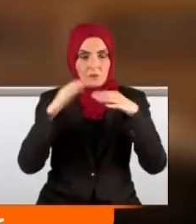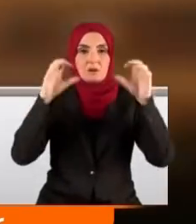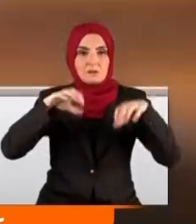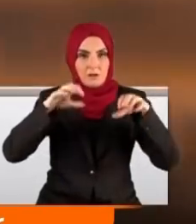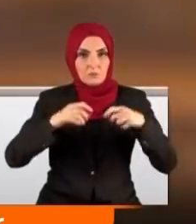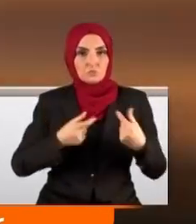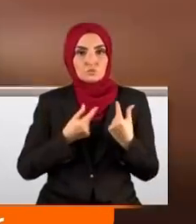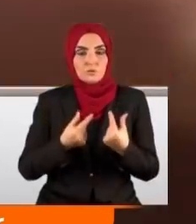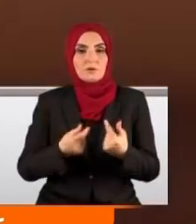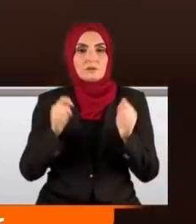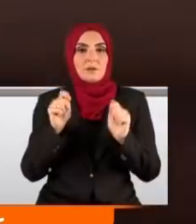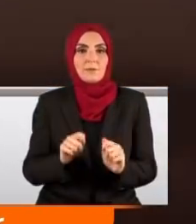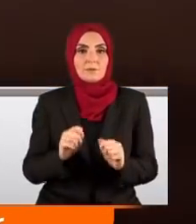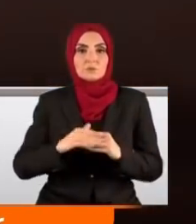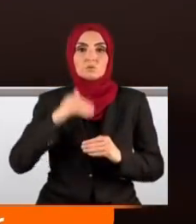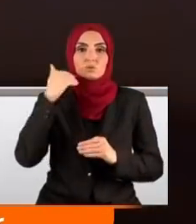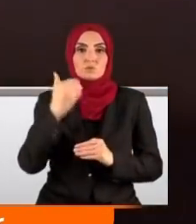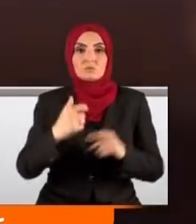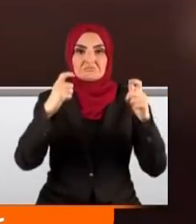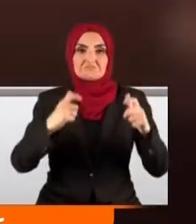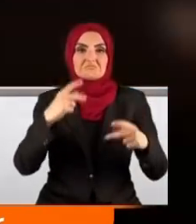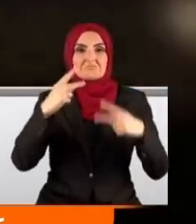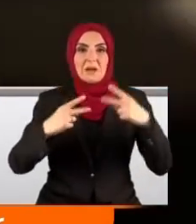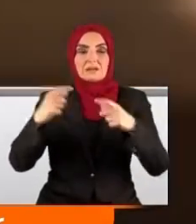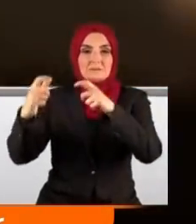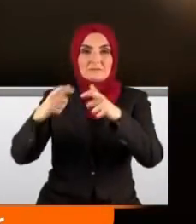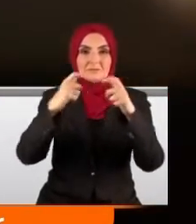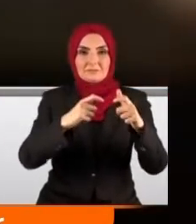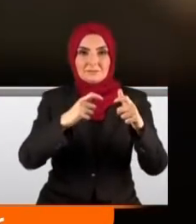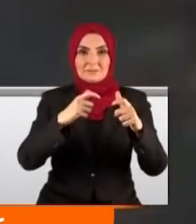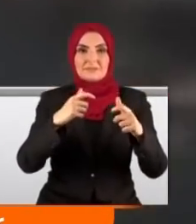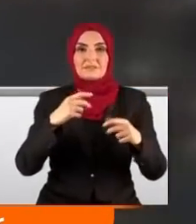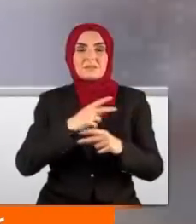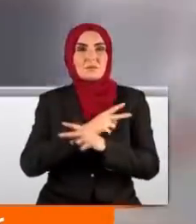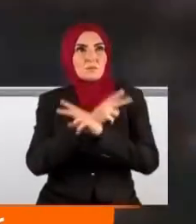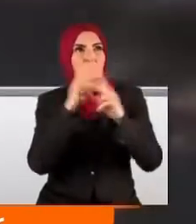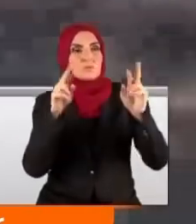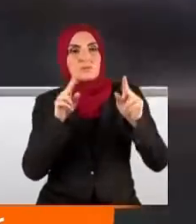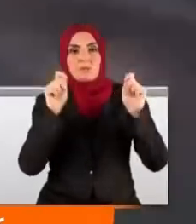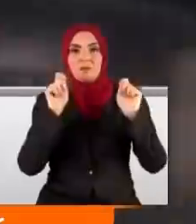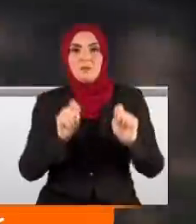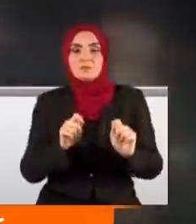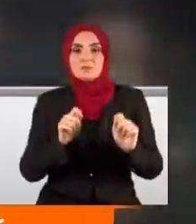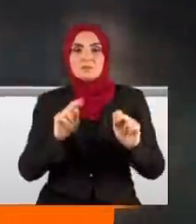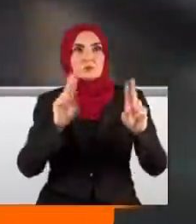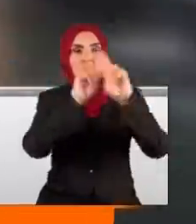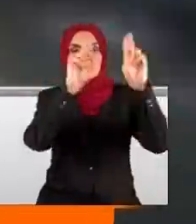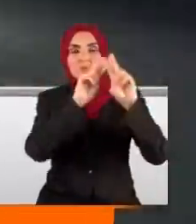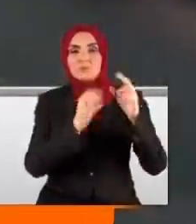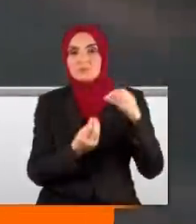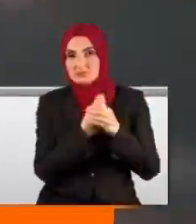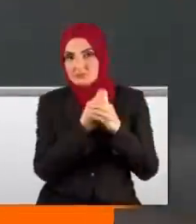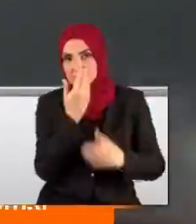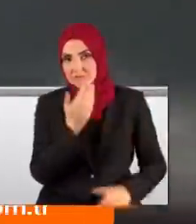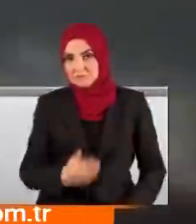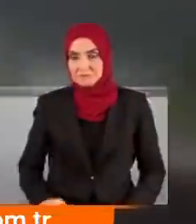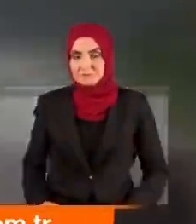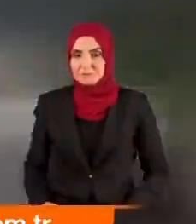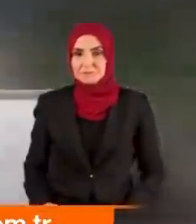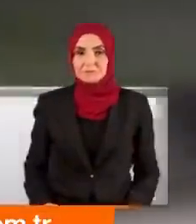Sonrasında şehrin bazı bölgelerinde gökyüzünü aydınlatan şimşekler çakmaya başladı. Çatılar hep uçtu çatılar, arabalar